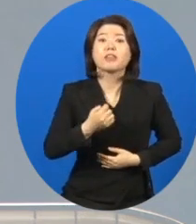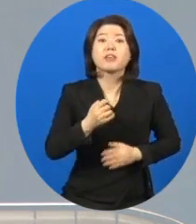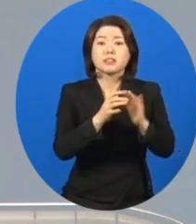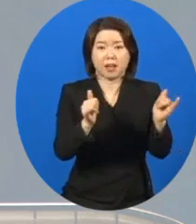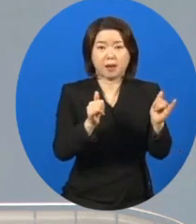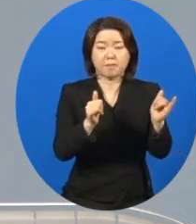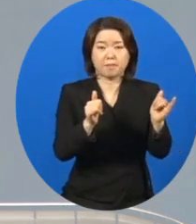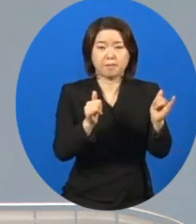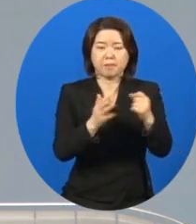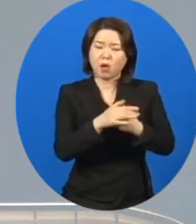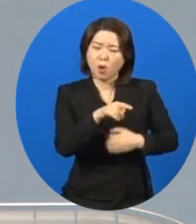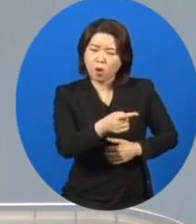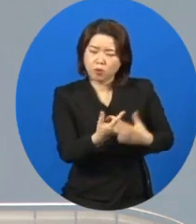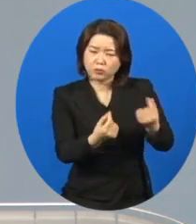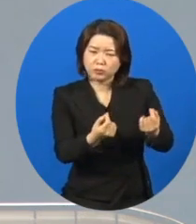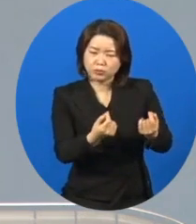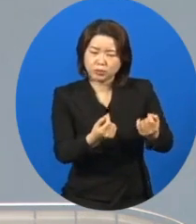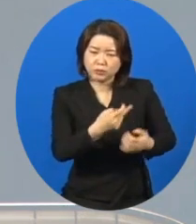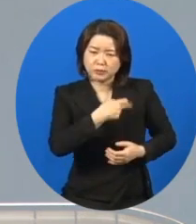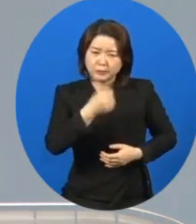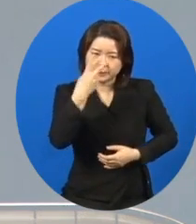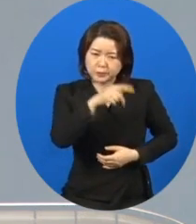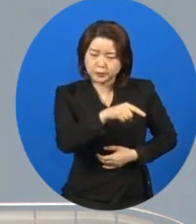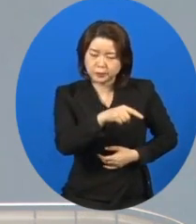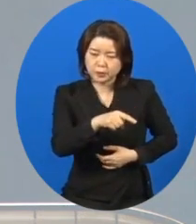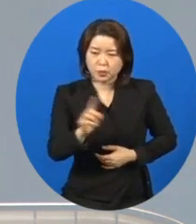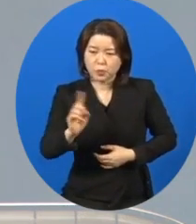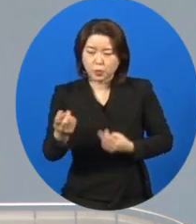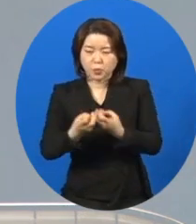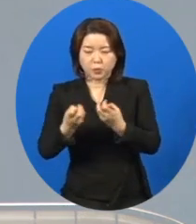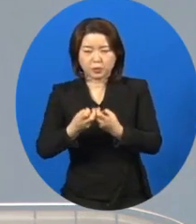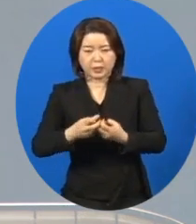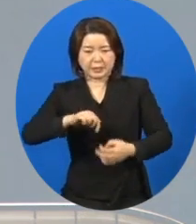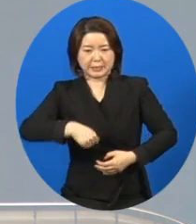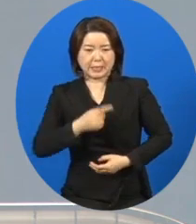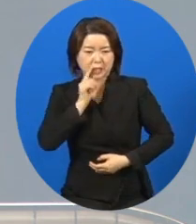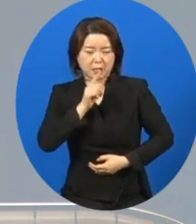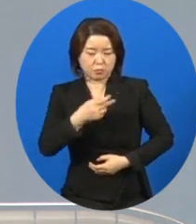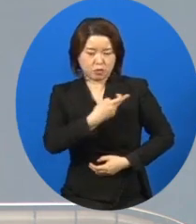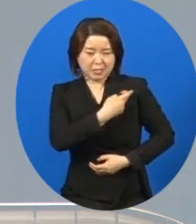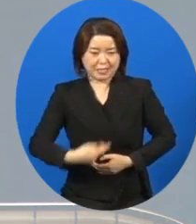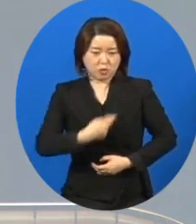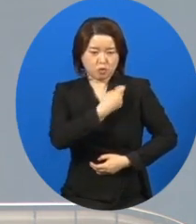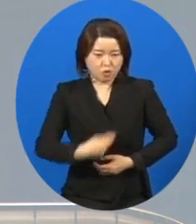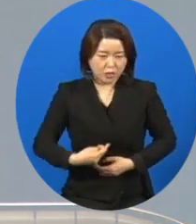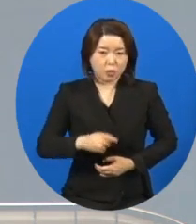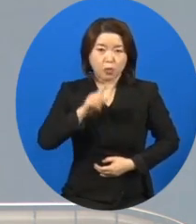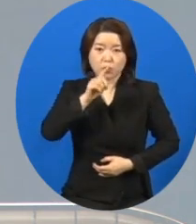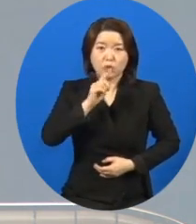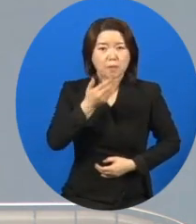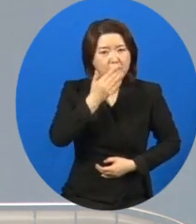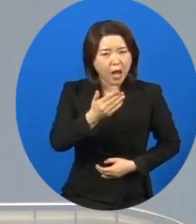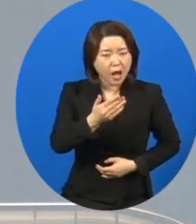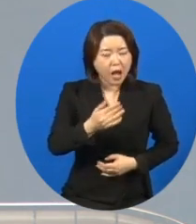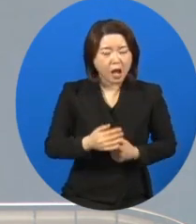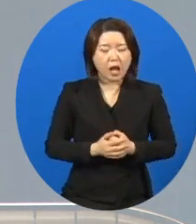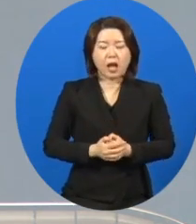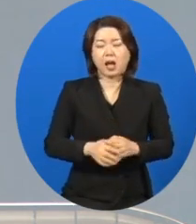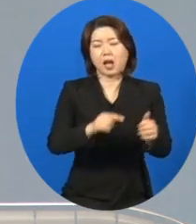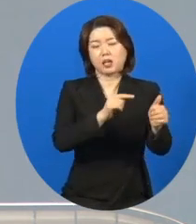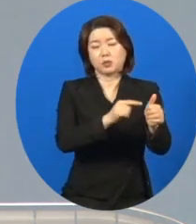사람이 어떻게 자기가 사도라고 주장할 수 있냐? 그도 예수 믿고